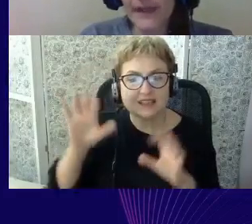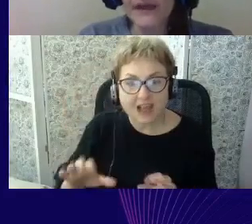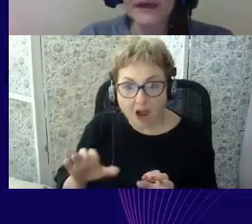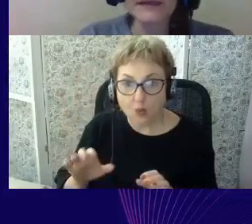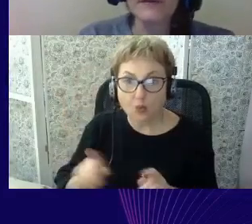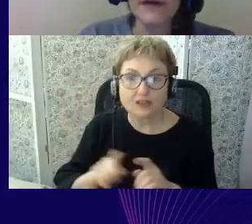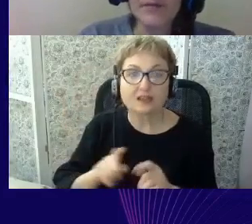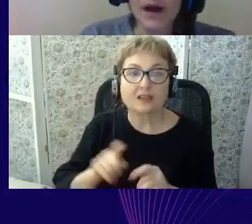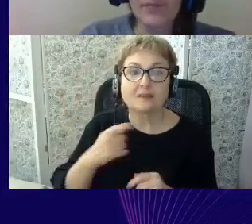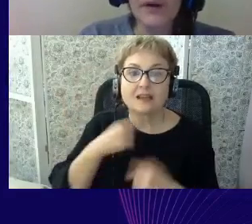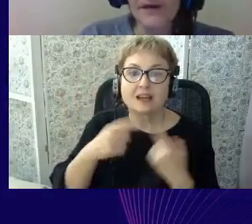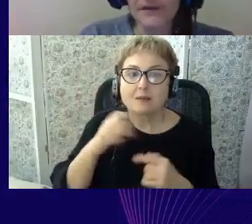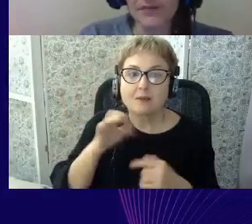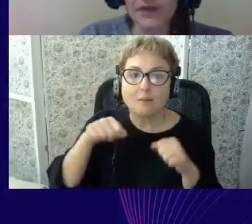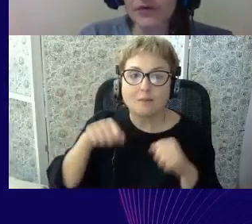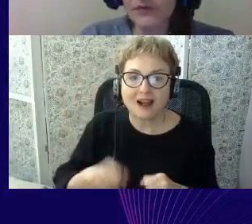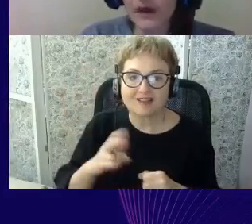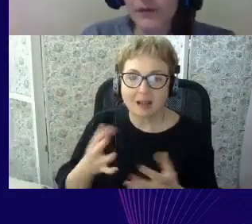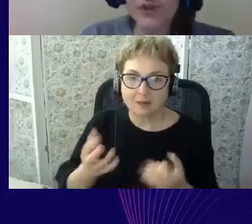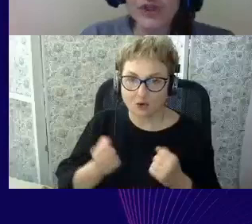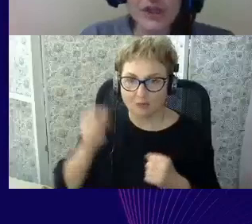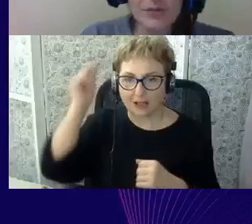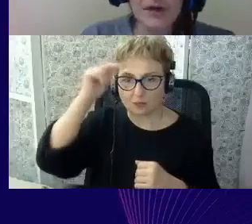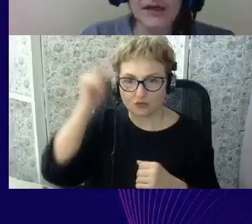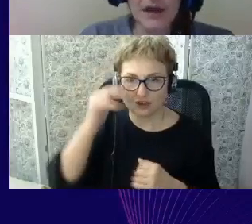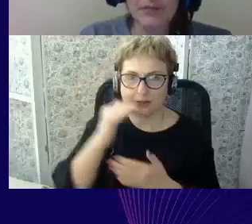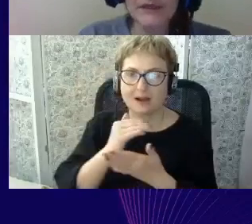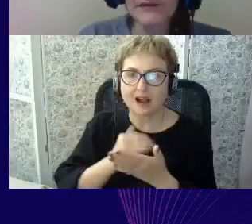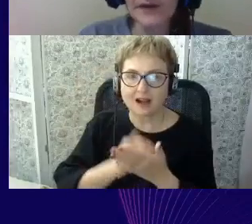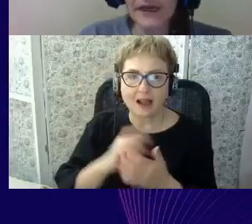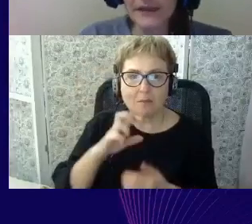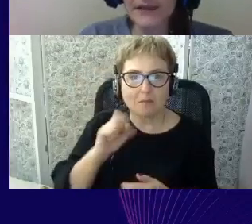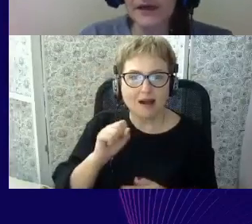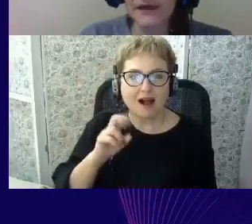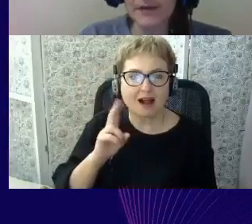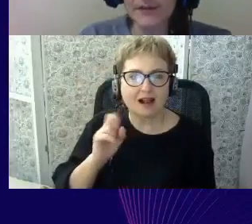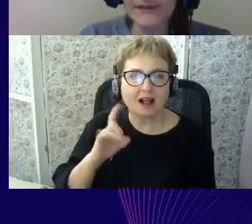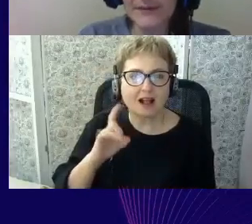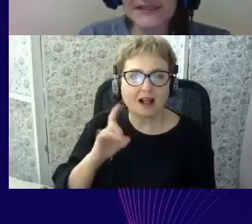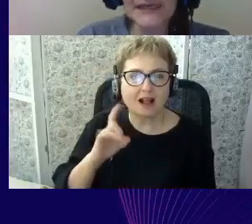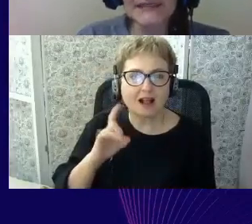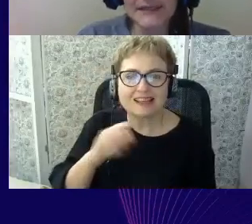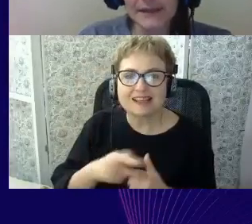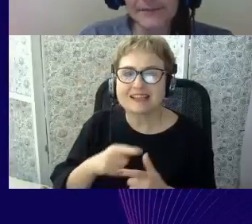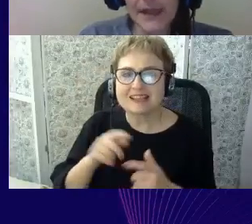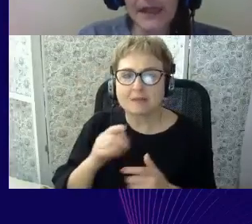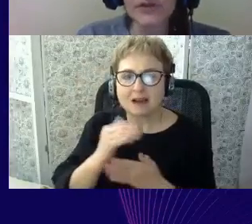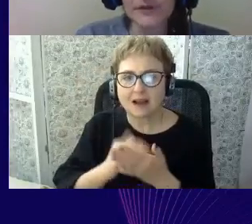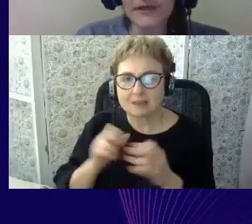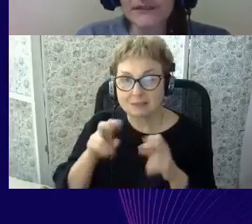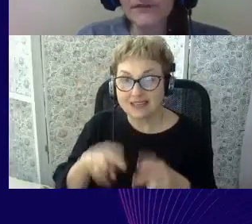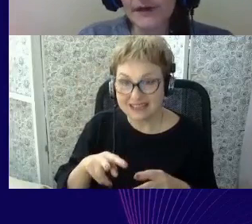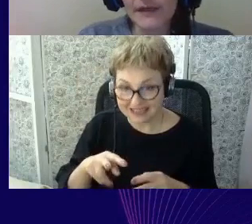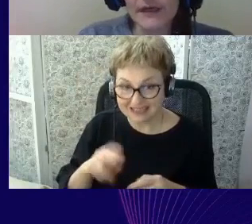закона, когда говорим о праве на прием на обучение по программам бакалавриата и программам специалитета.